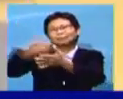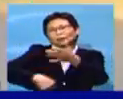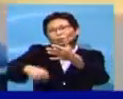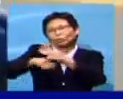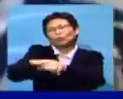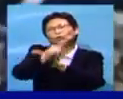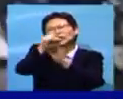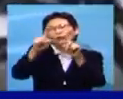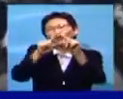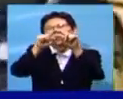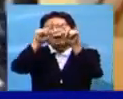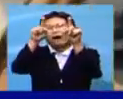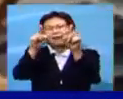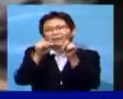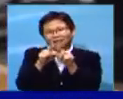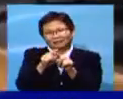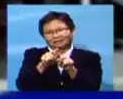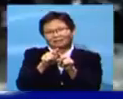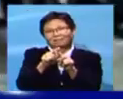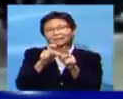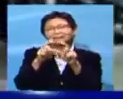hati atau geng